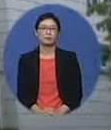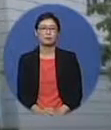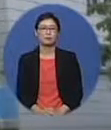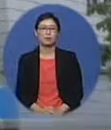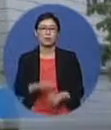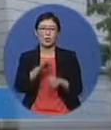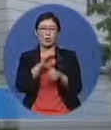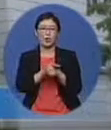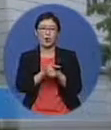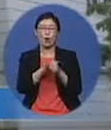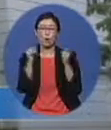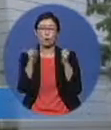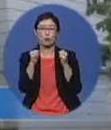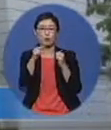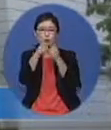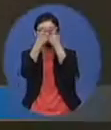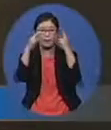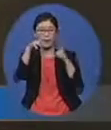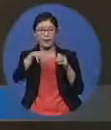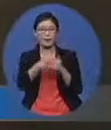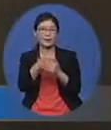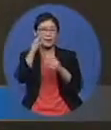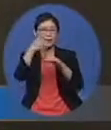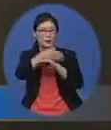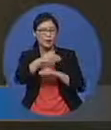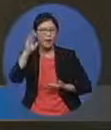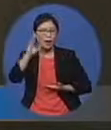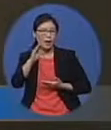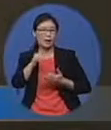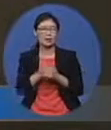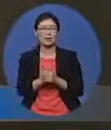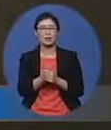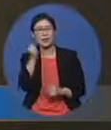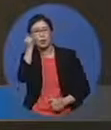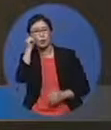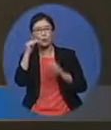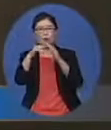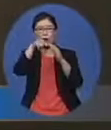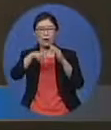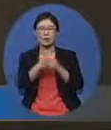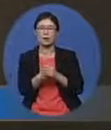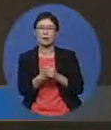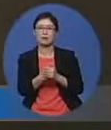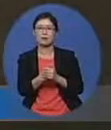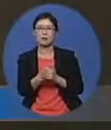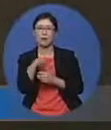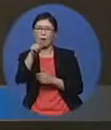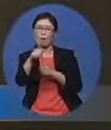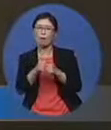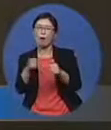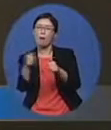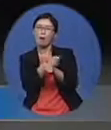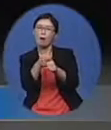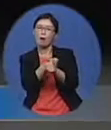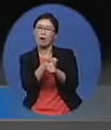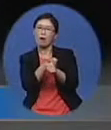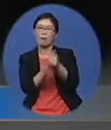경상북도 모 대학교에서 지적장애가 있는 학생이 나흘간 학교 기숙사에서 학우들로부터 감금, 폭행을 당한 사건이